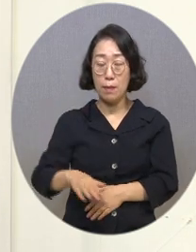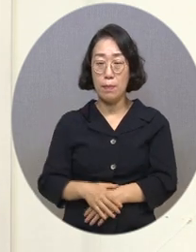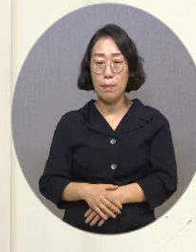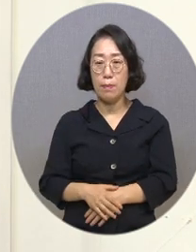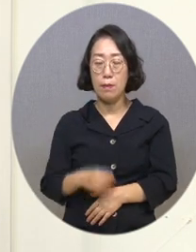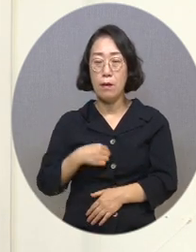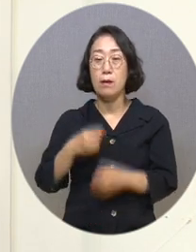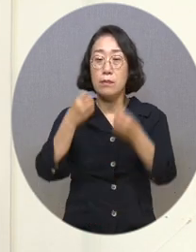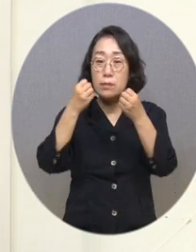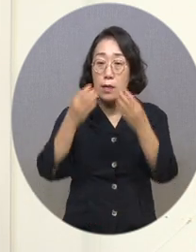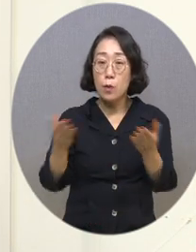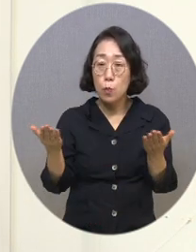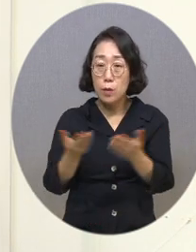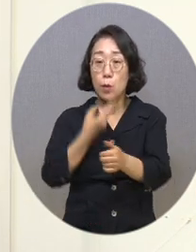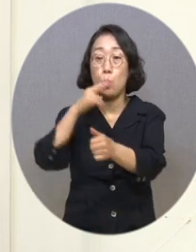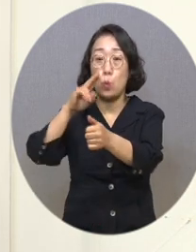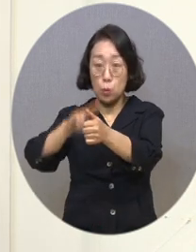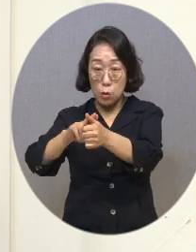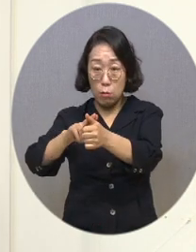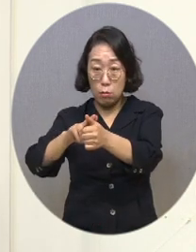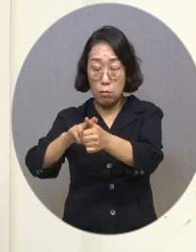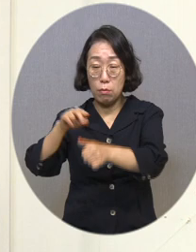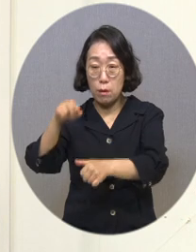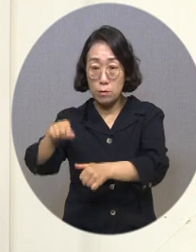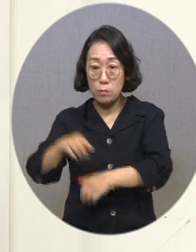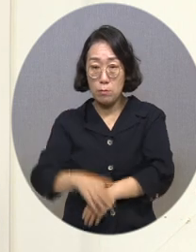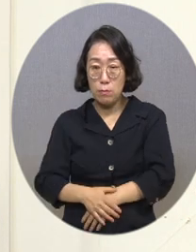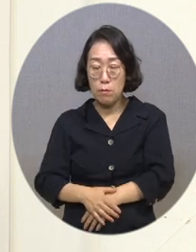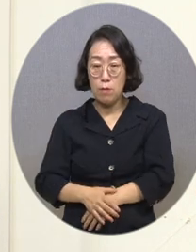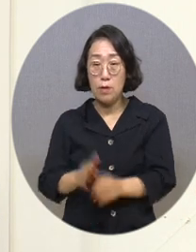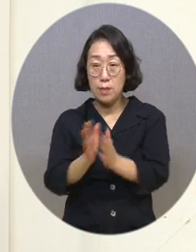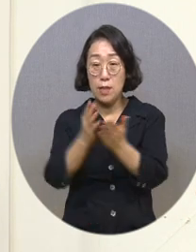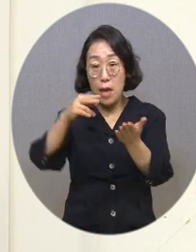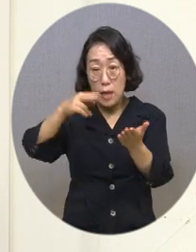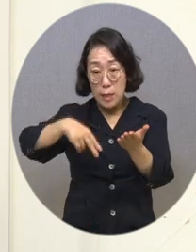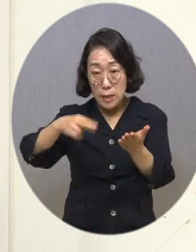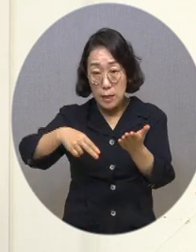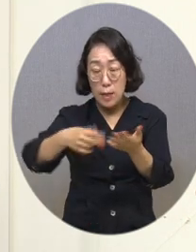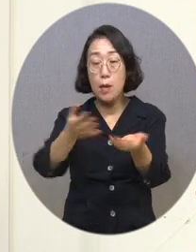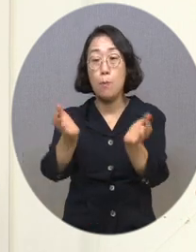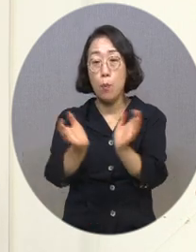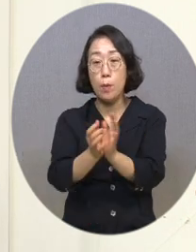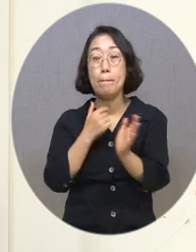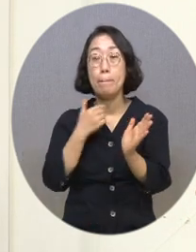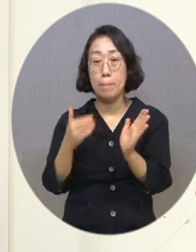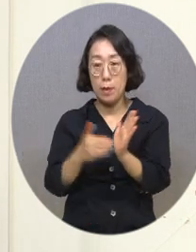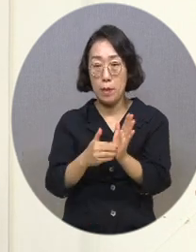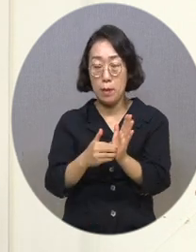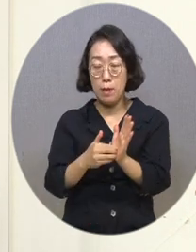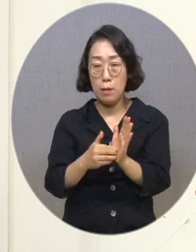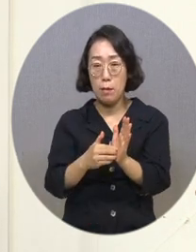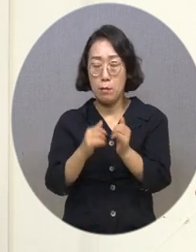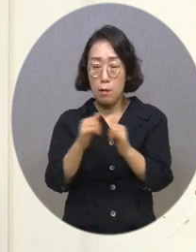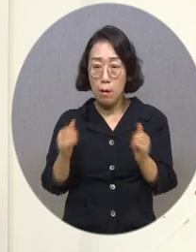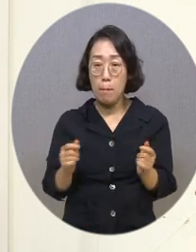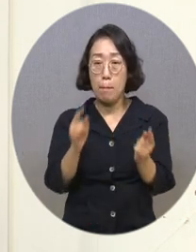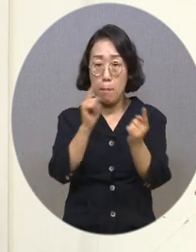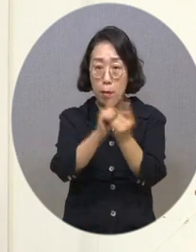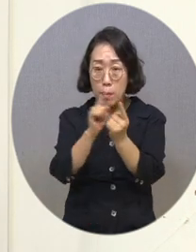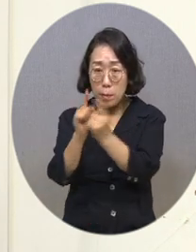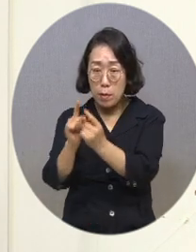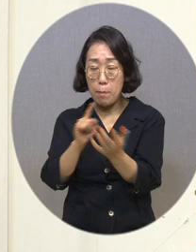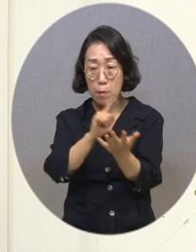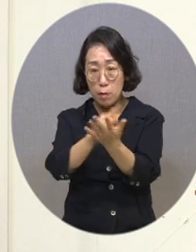새로운 일을 도전했어요. 독서 모임을 했잖아요. 사람을 사람을 만나다 보니까 오, 나의 이제